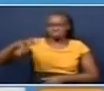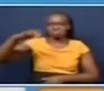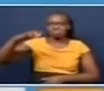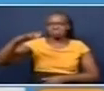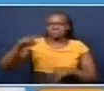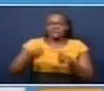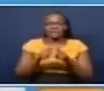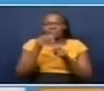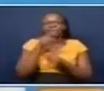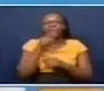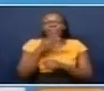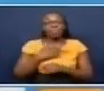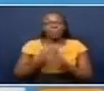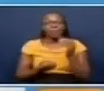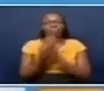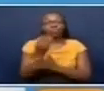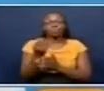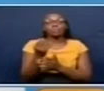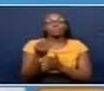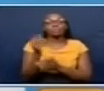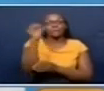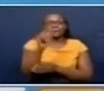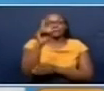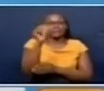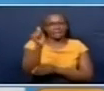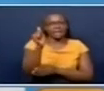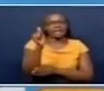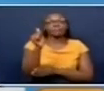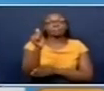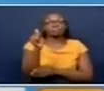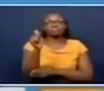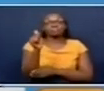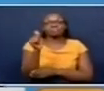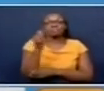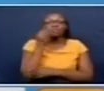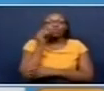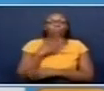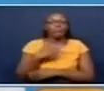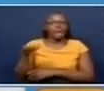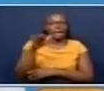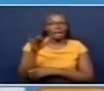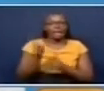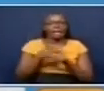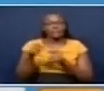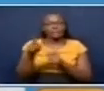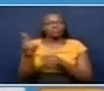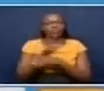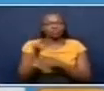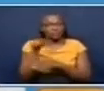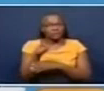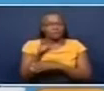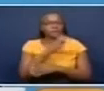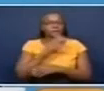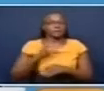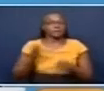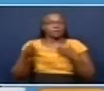ndiye alianzisha SDA kule Kalama location, na alitulea na hiyo Ukristo.